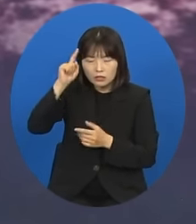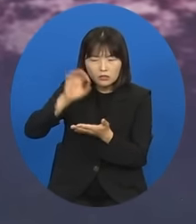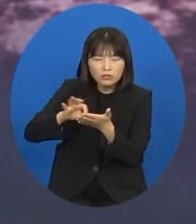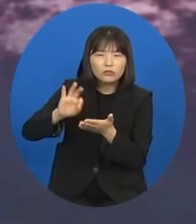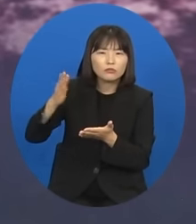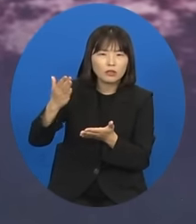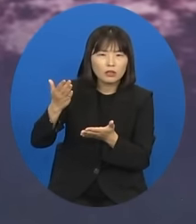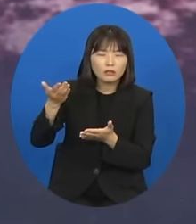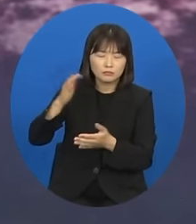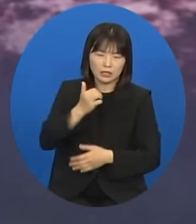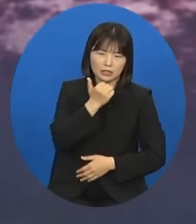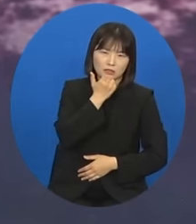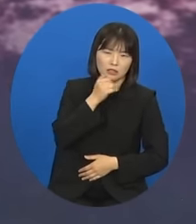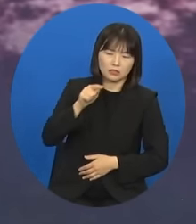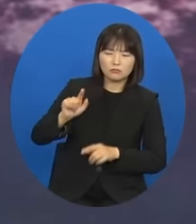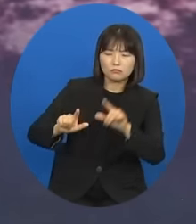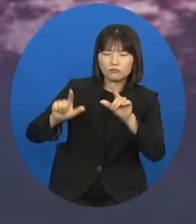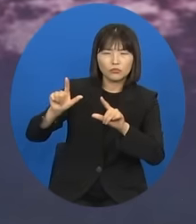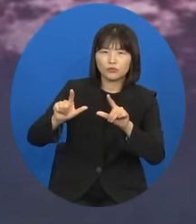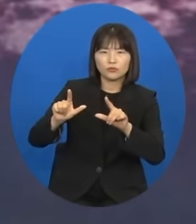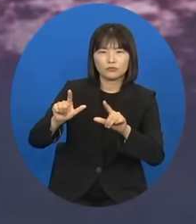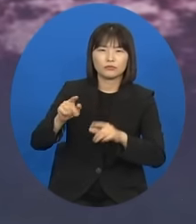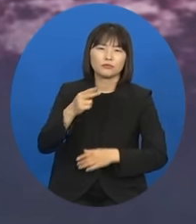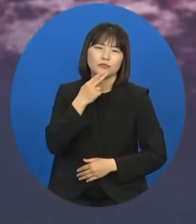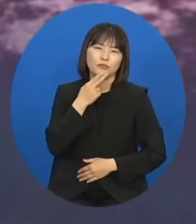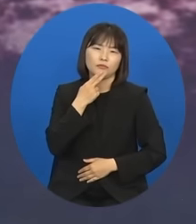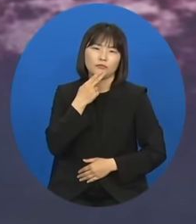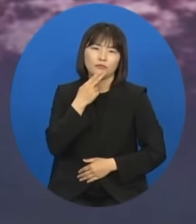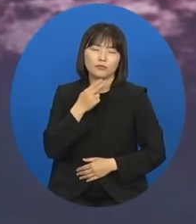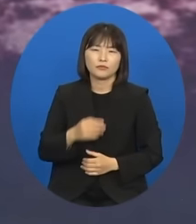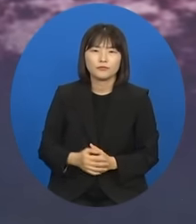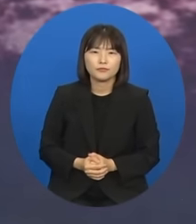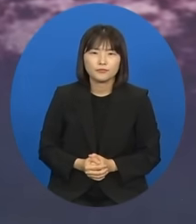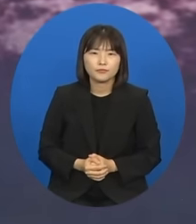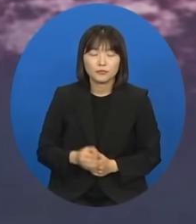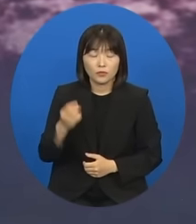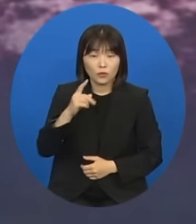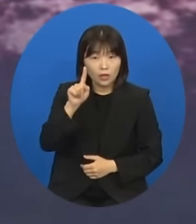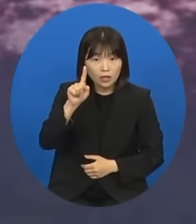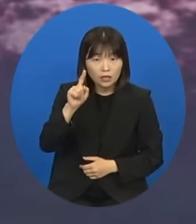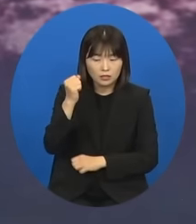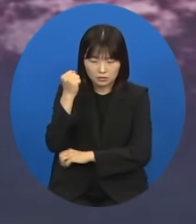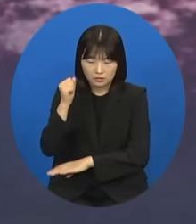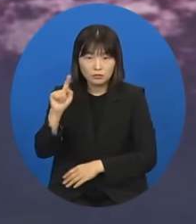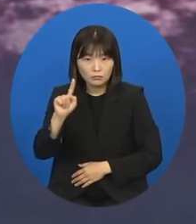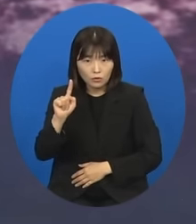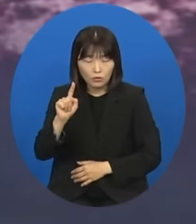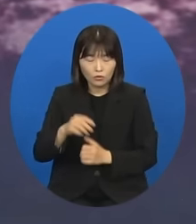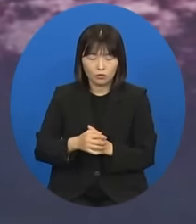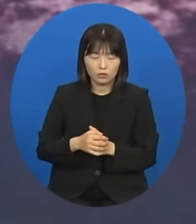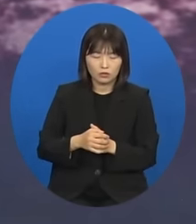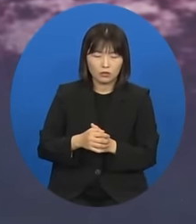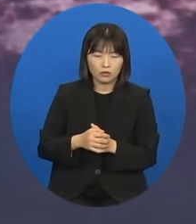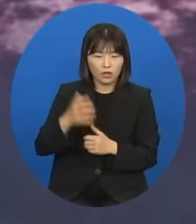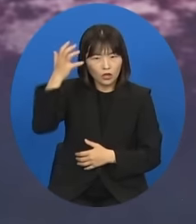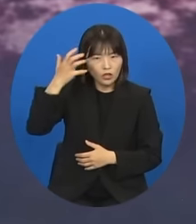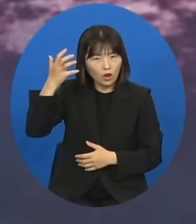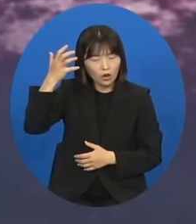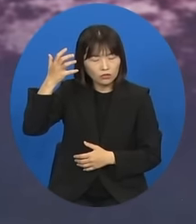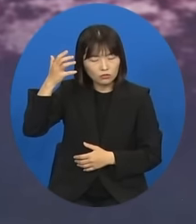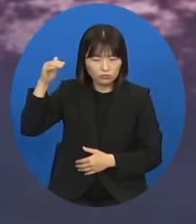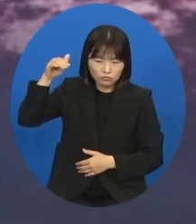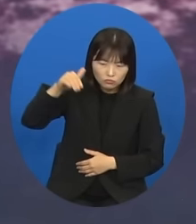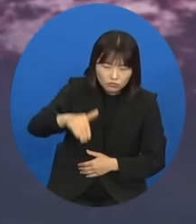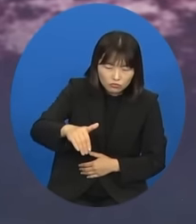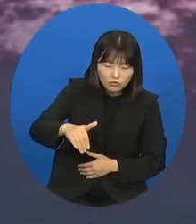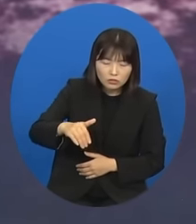은 그런 모습을 보여주고 있지 않습니다 또 하나의 근거는 무엇이냐면 그의 영적인 감각이 해졌다는 것은